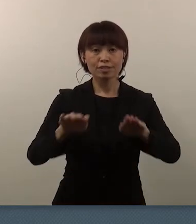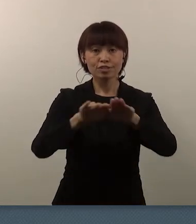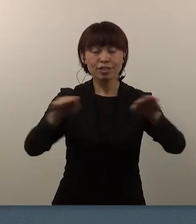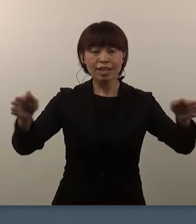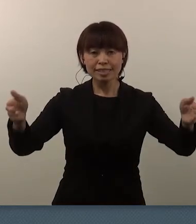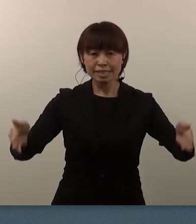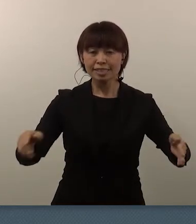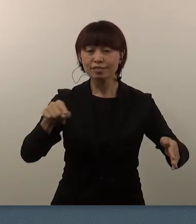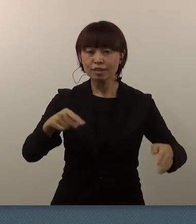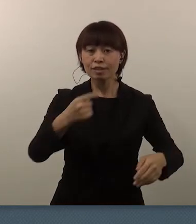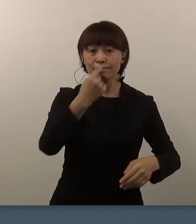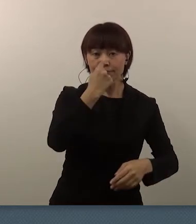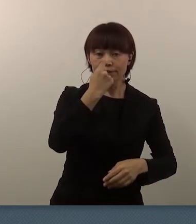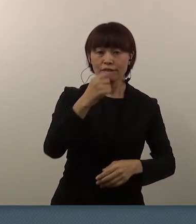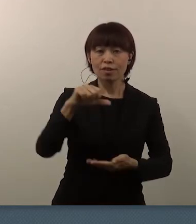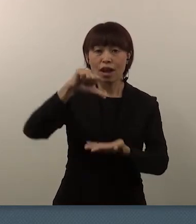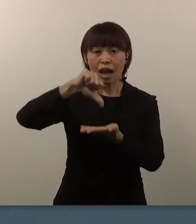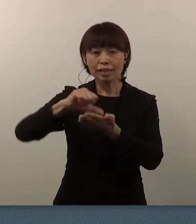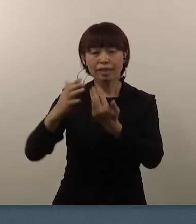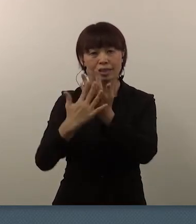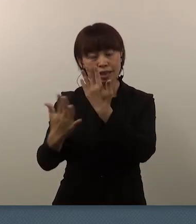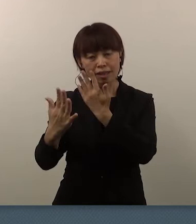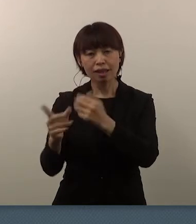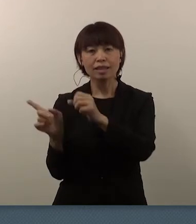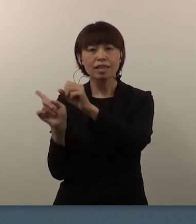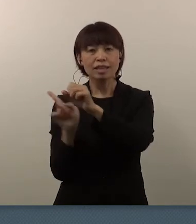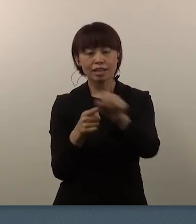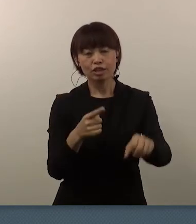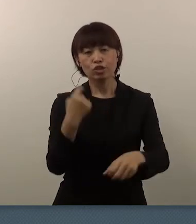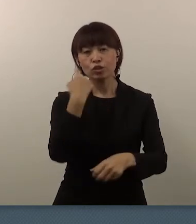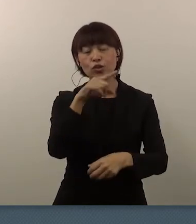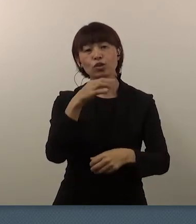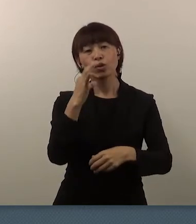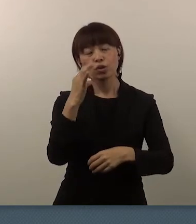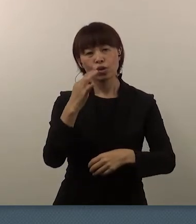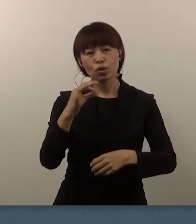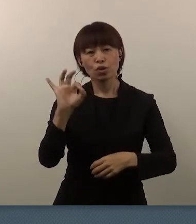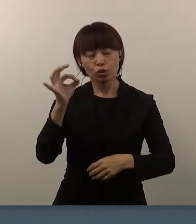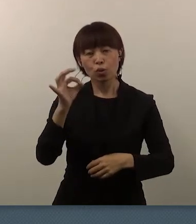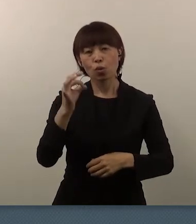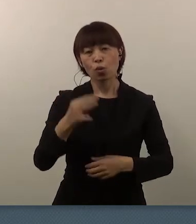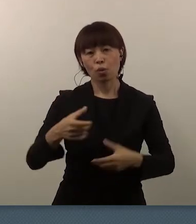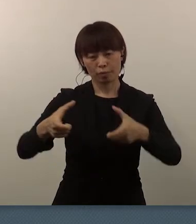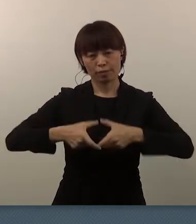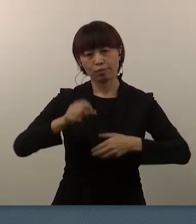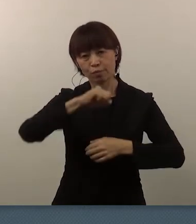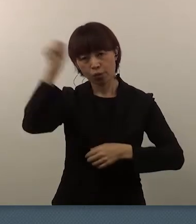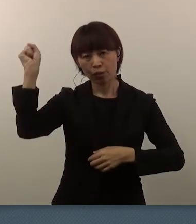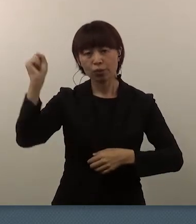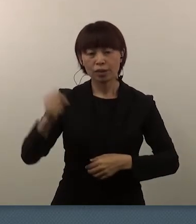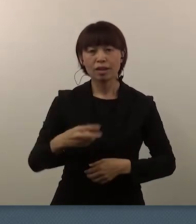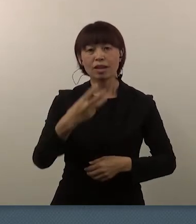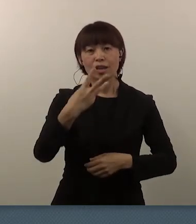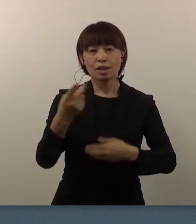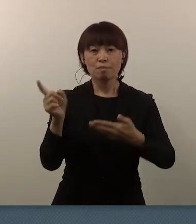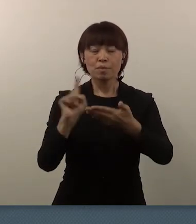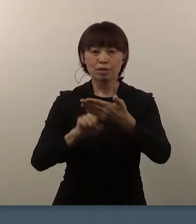私とアテネ大会の野球銅メダリストの三浦大輔さんが トークイベント等を行います